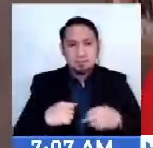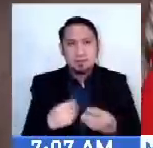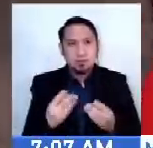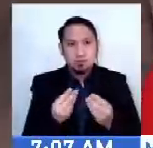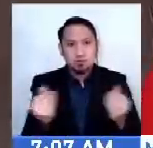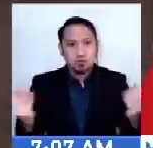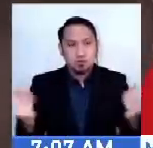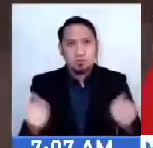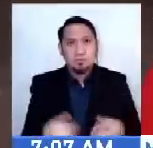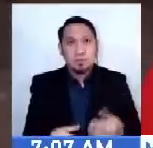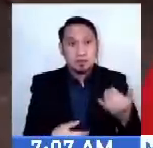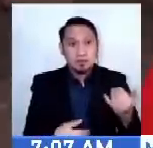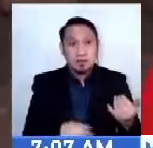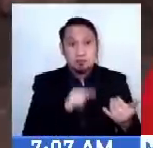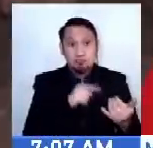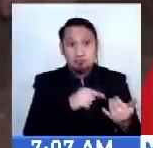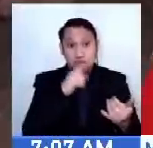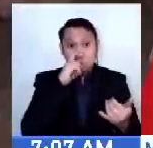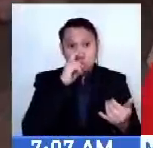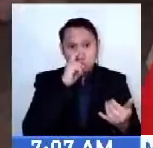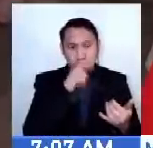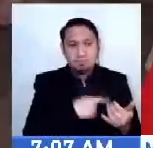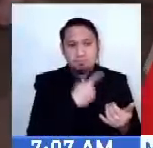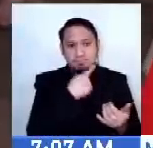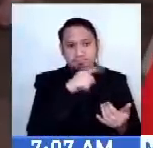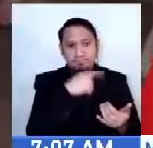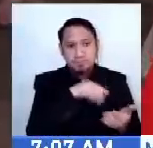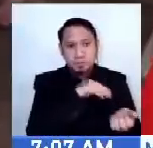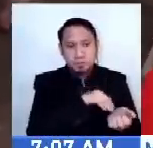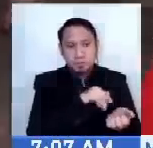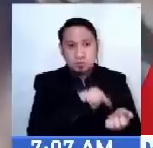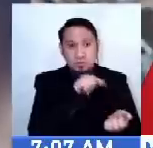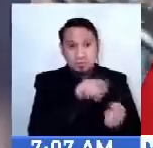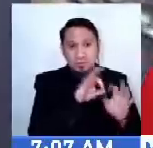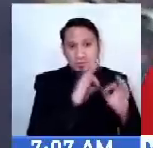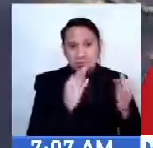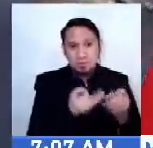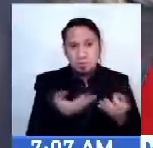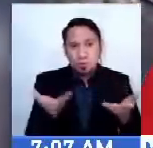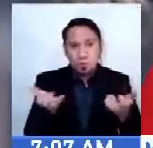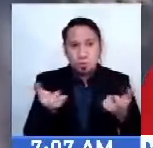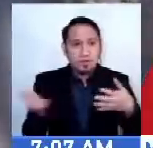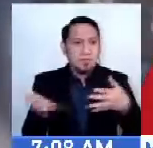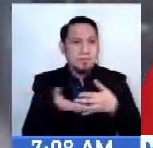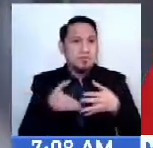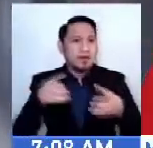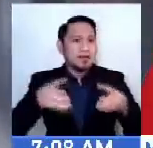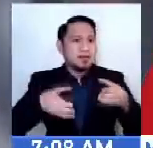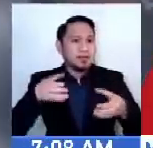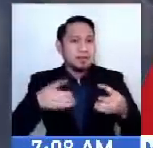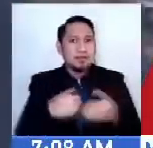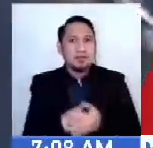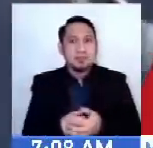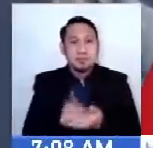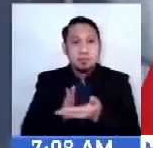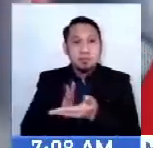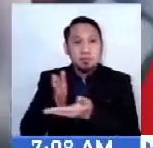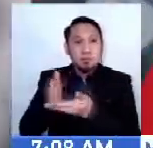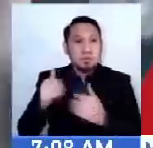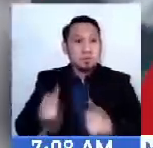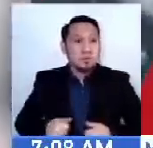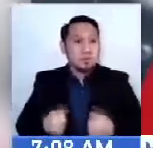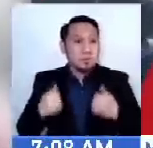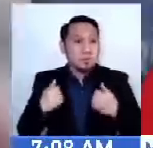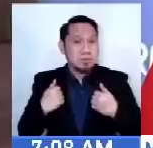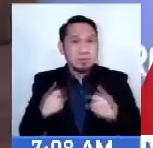nagpa-medical muna si Tatay Julian. Desidido raw siya at kanyang pamilya na magsampa ng kaso. Pinuntahan namin ang address ng lalaki na isinulat niya sa blotter, pero